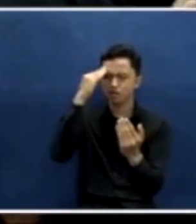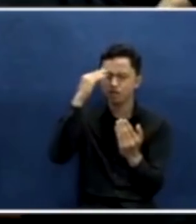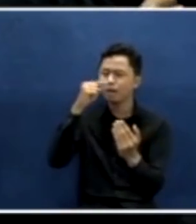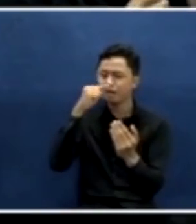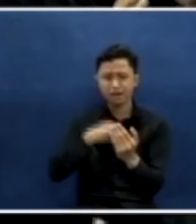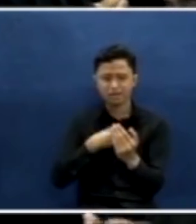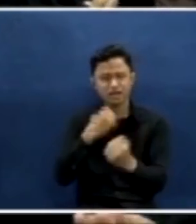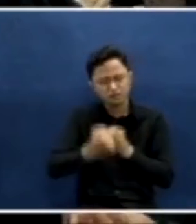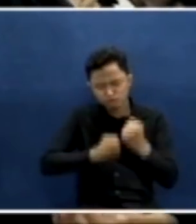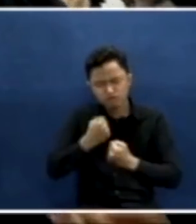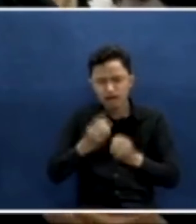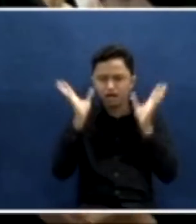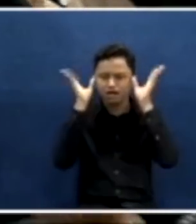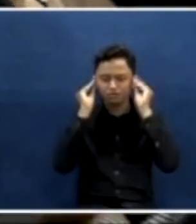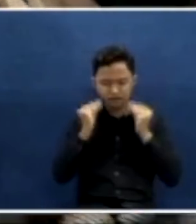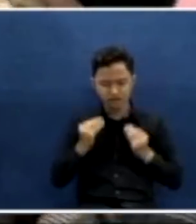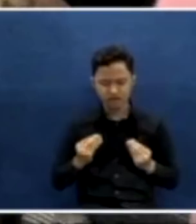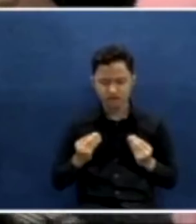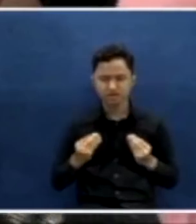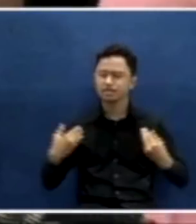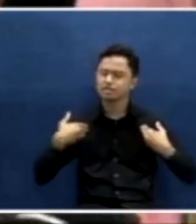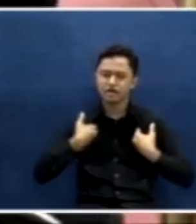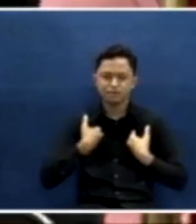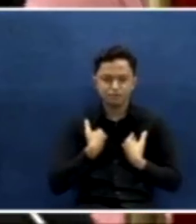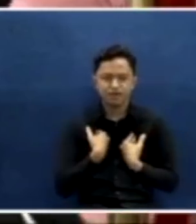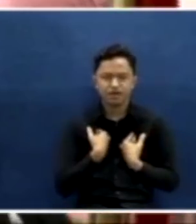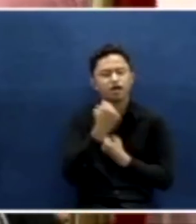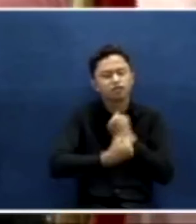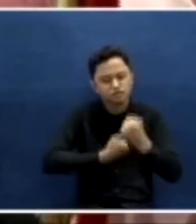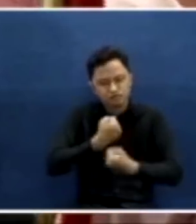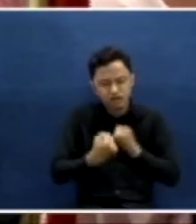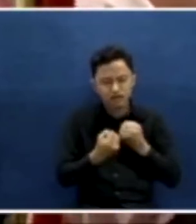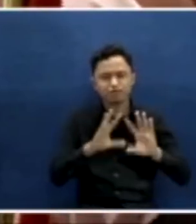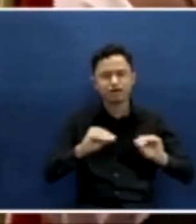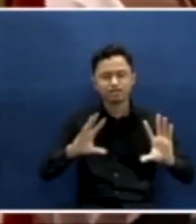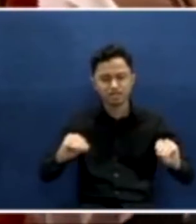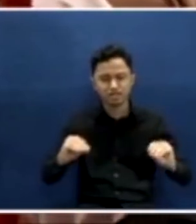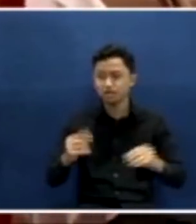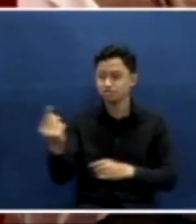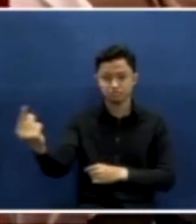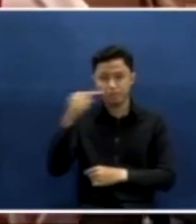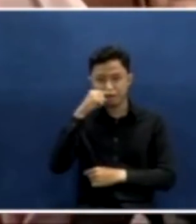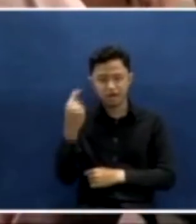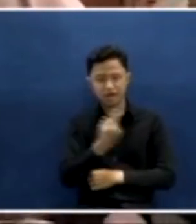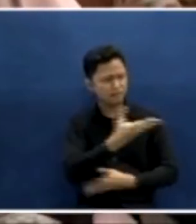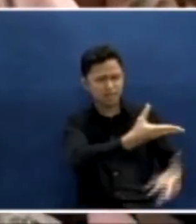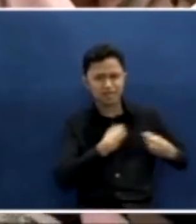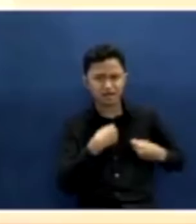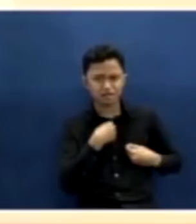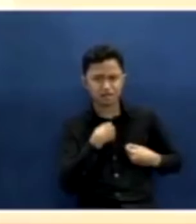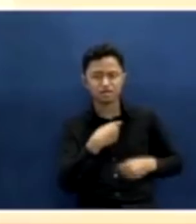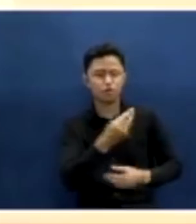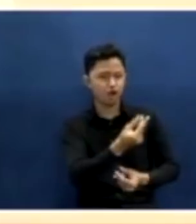menapak harinya dengan kelelahan ketika mencarikan harta untuk kami tanpa sepeser pun mereka meminta kembali dari kami ya